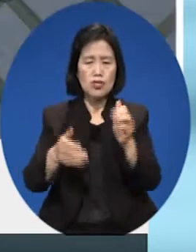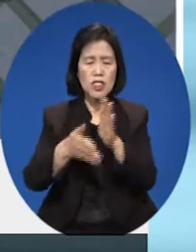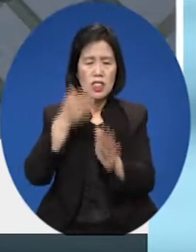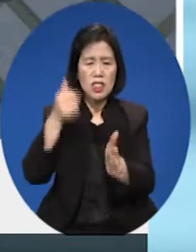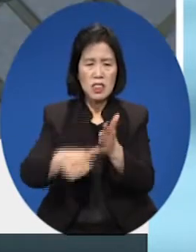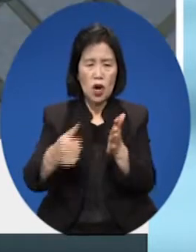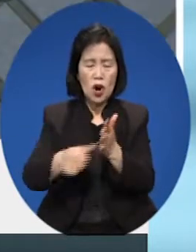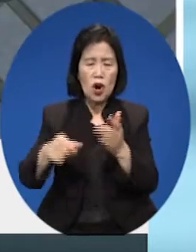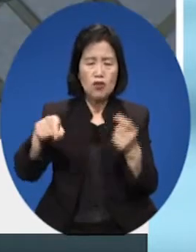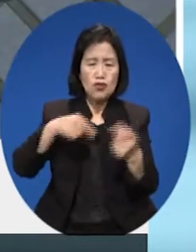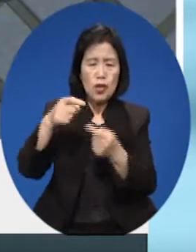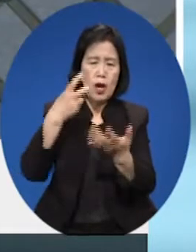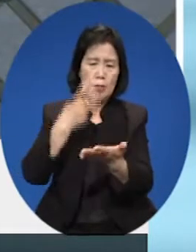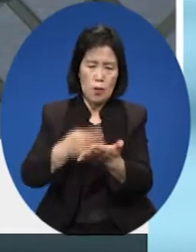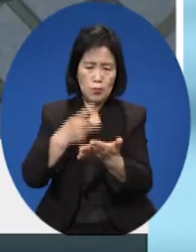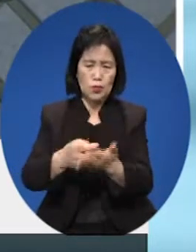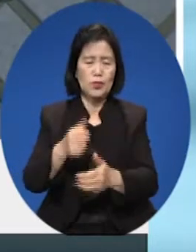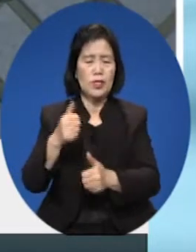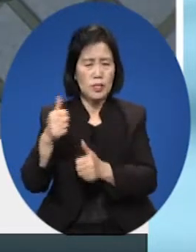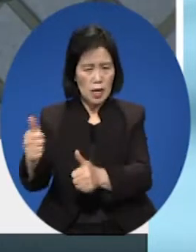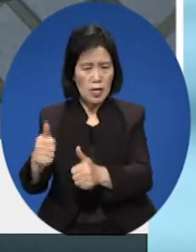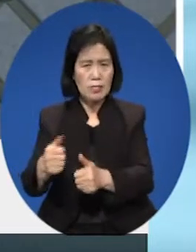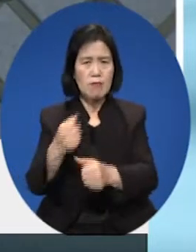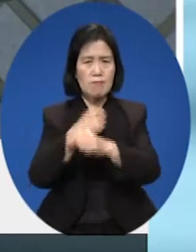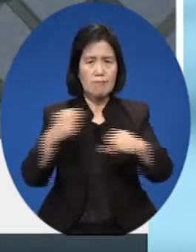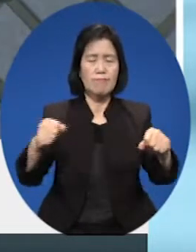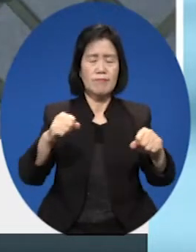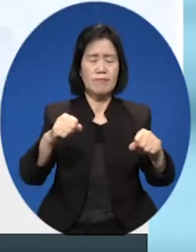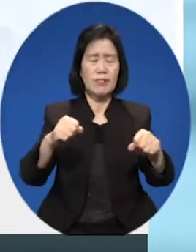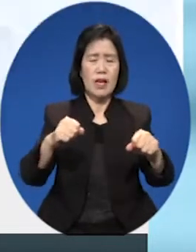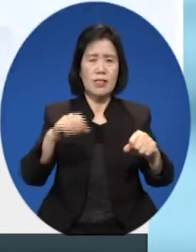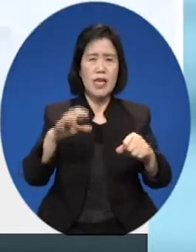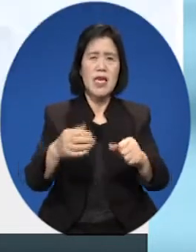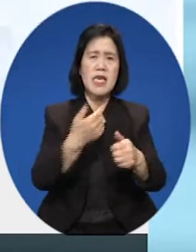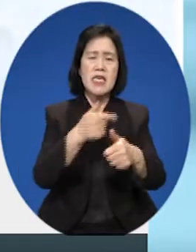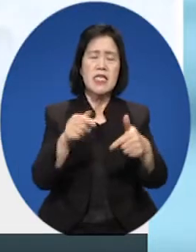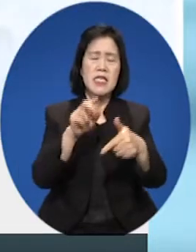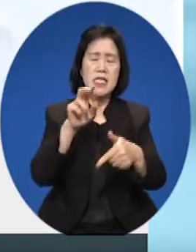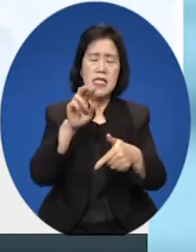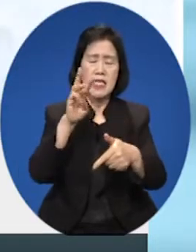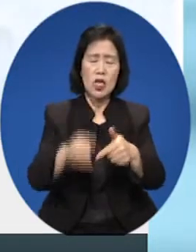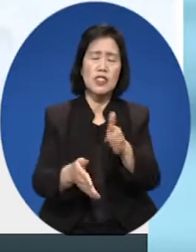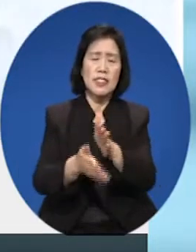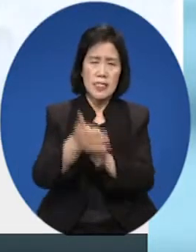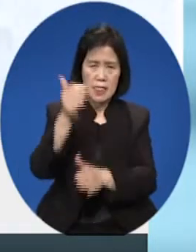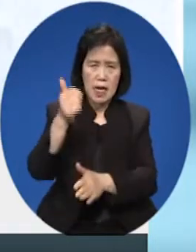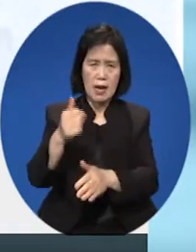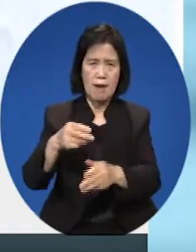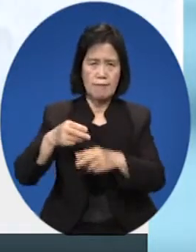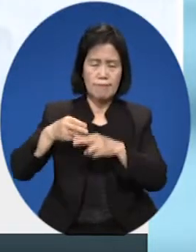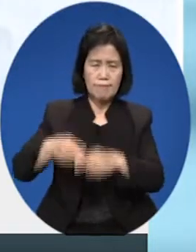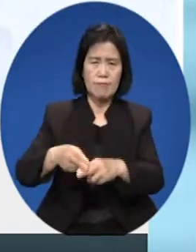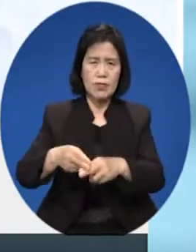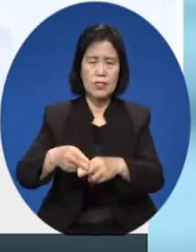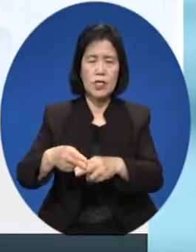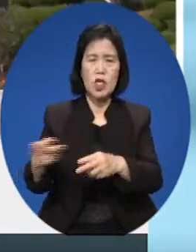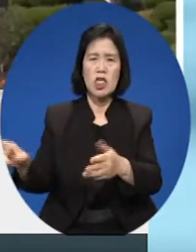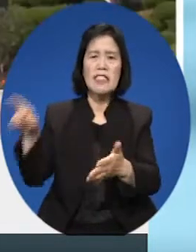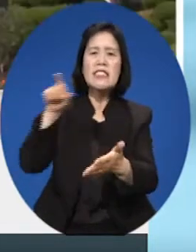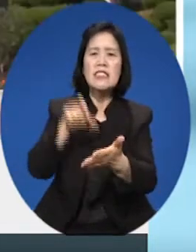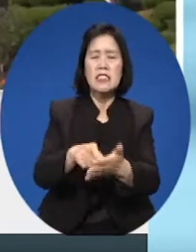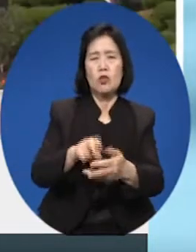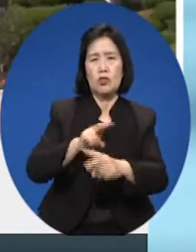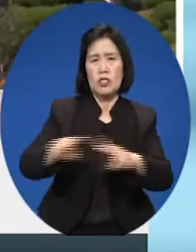운영에 관한 법률에 따라서 광역 지자체 인천시가 아 직권으로 등록을 치솔 해야